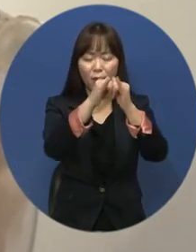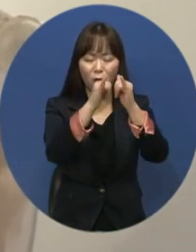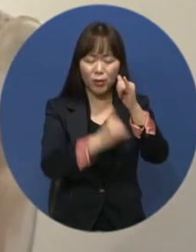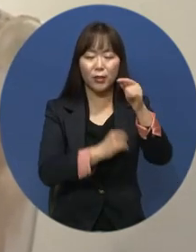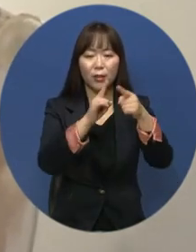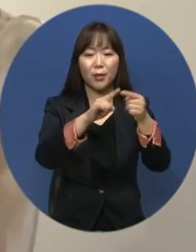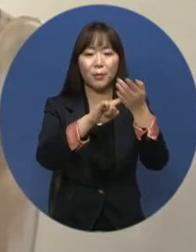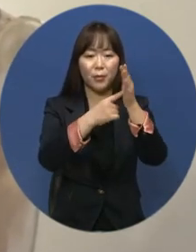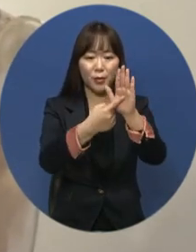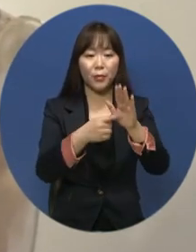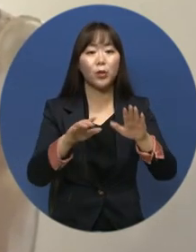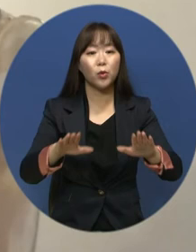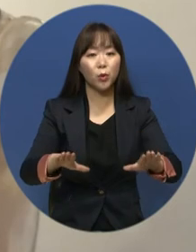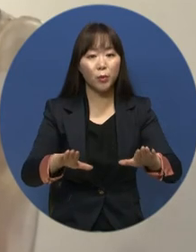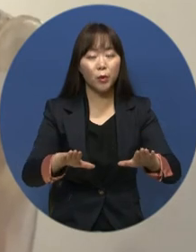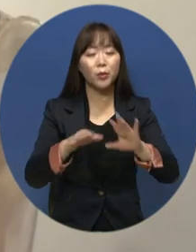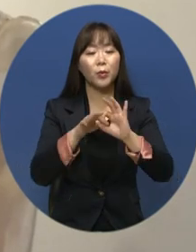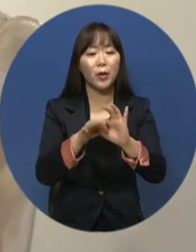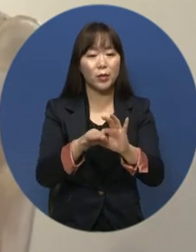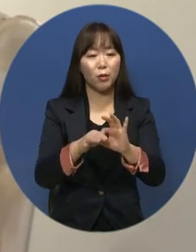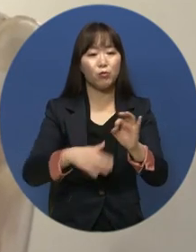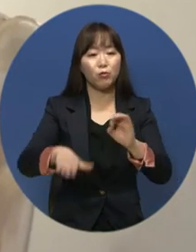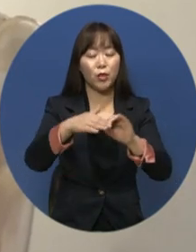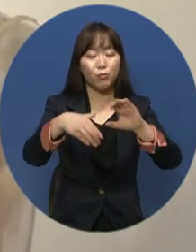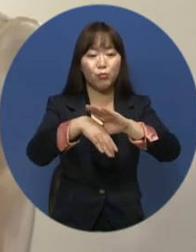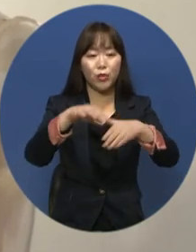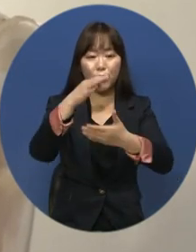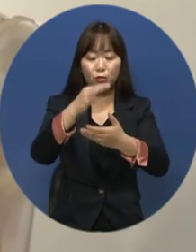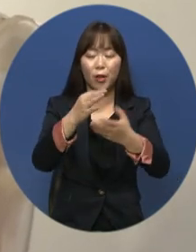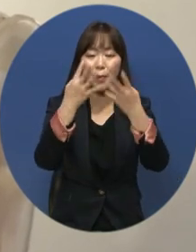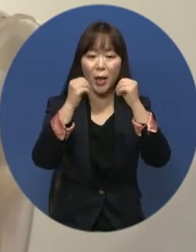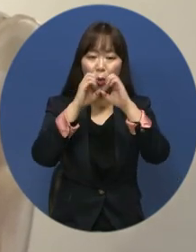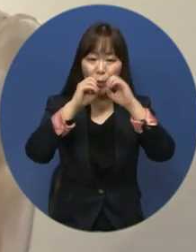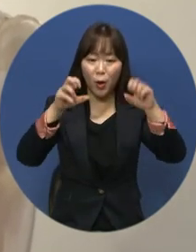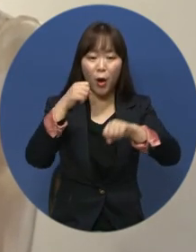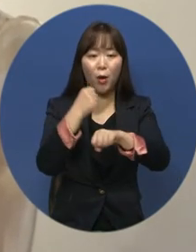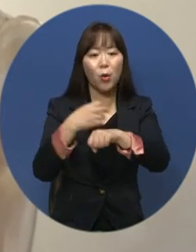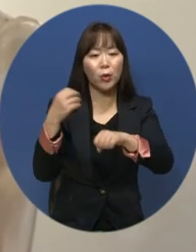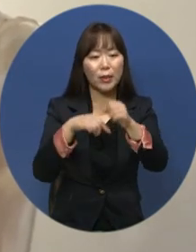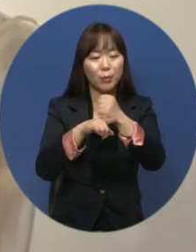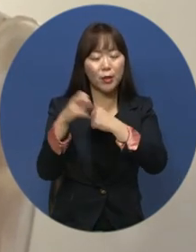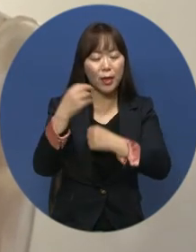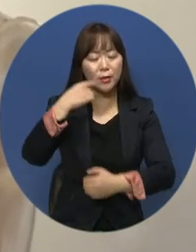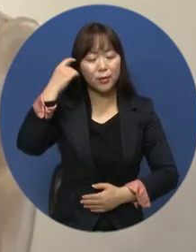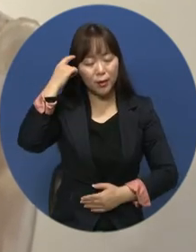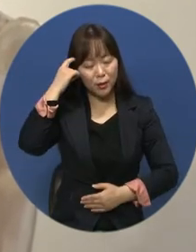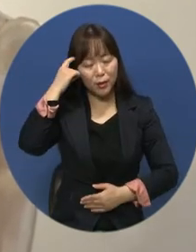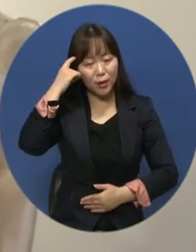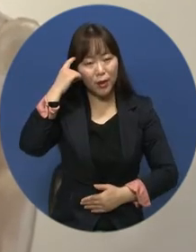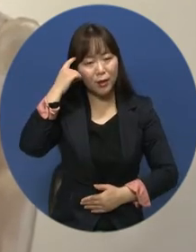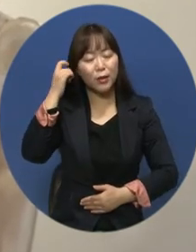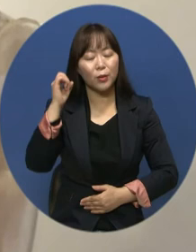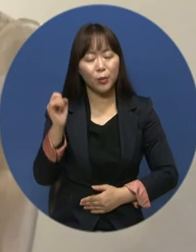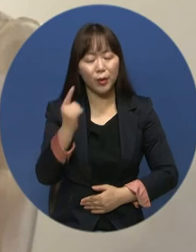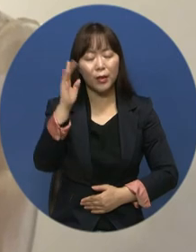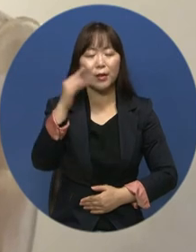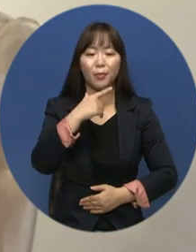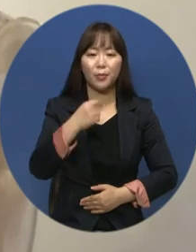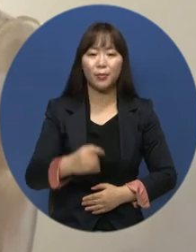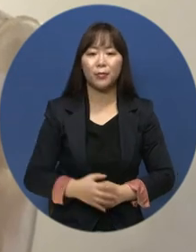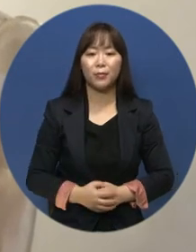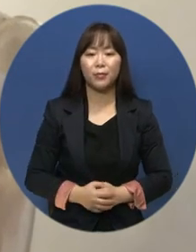있습니다 이번 전시를 통해 우리 문화유산을 널리 알리고 그 의미를 다시 생각해 볼 수 있는 계기가 되기를